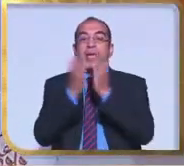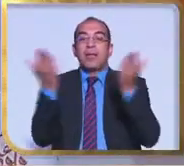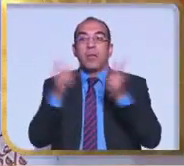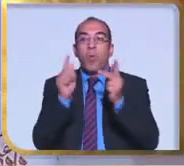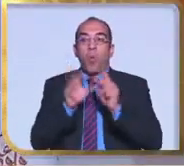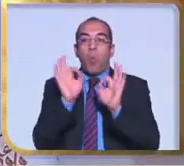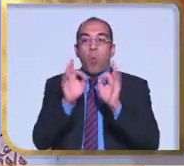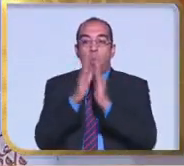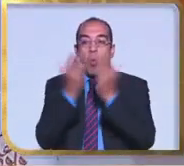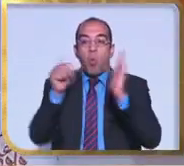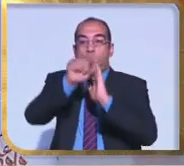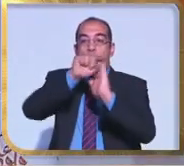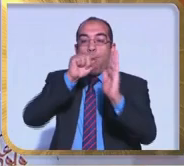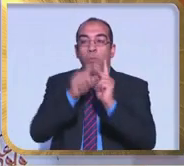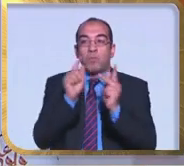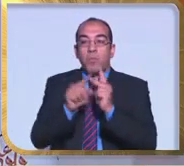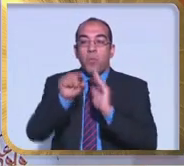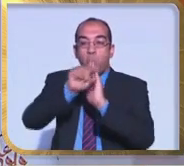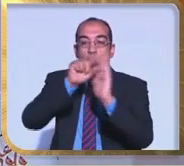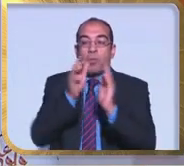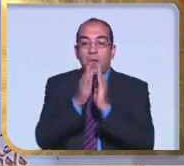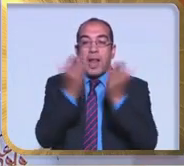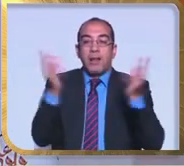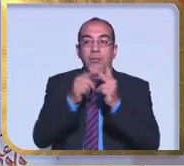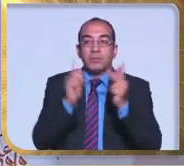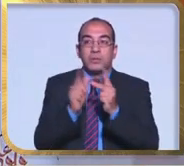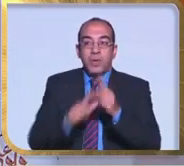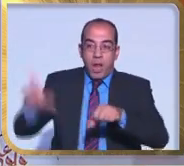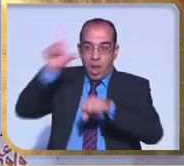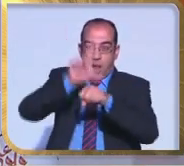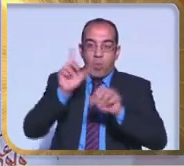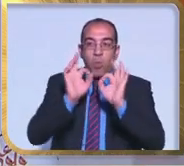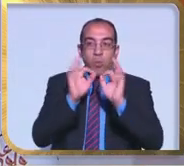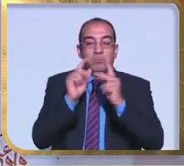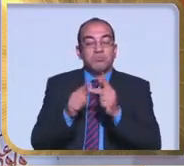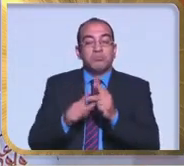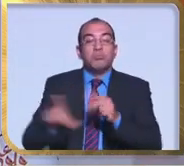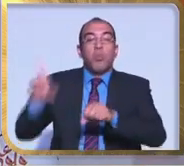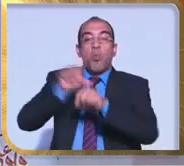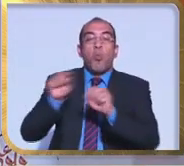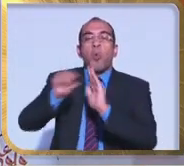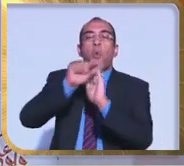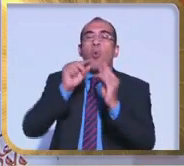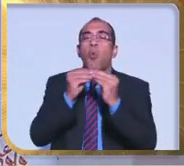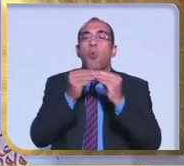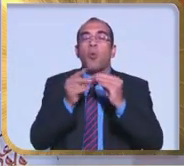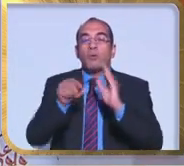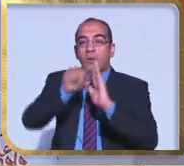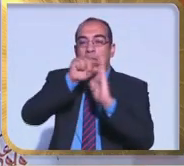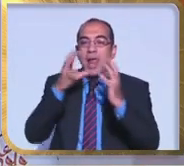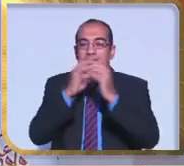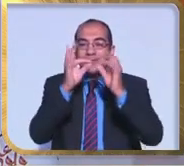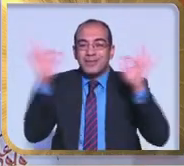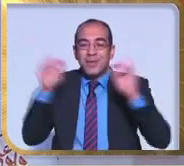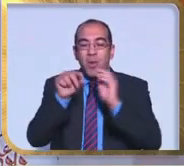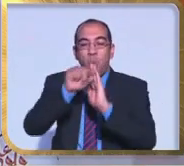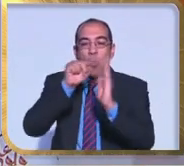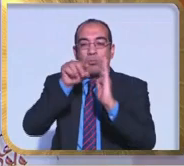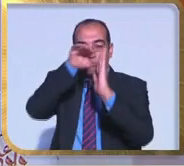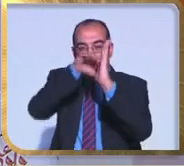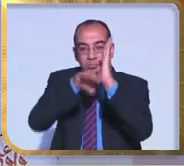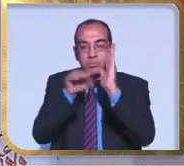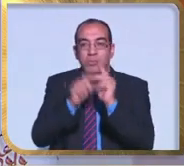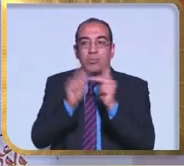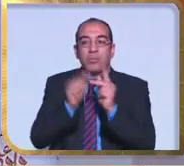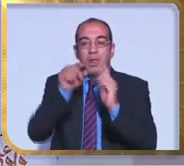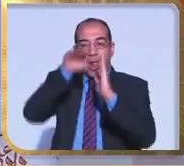هو عنوان الموضوع الرئيس اللي بيتناول تحته مجموعة من الأبواب، الأبواب